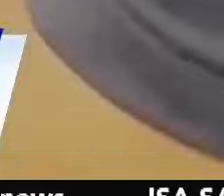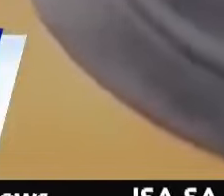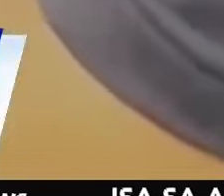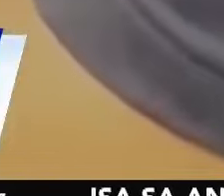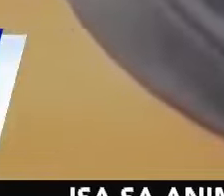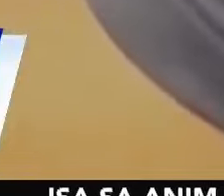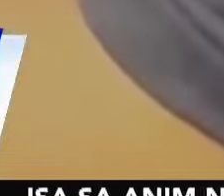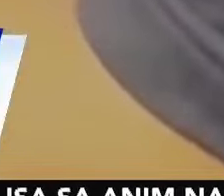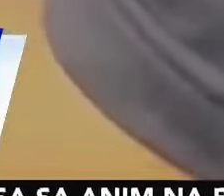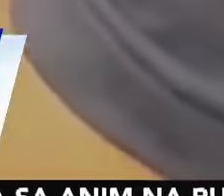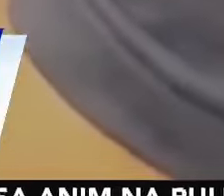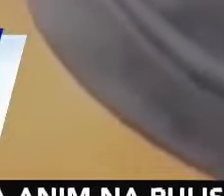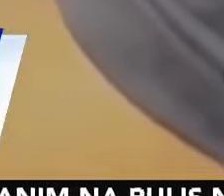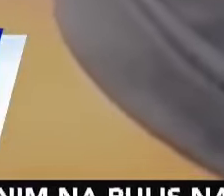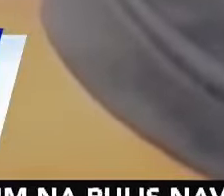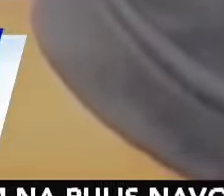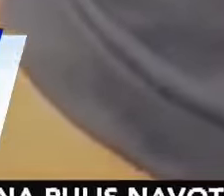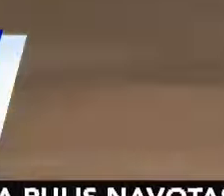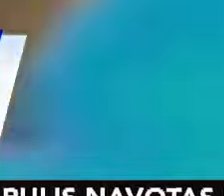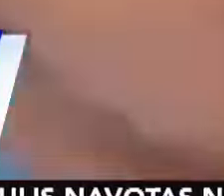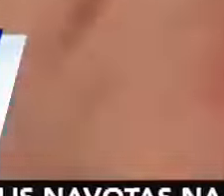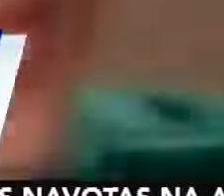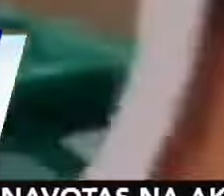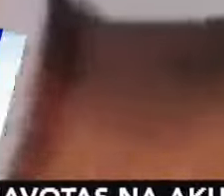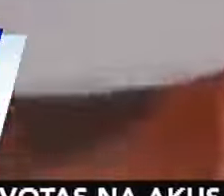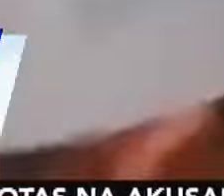kasi habal-habal pa rin sa akin natin patakas.